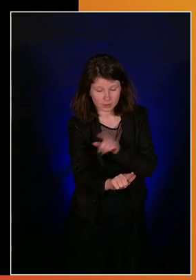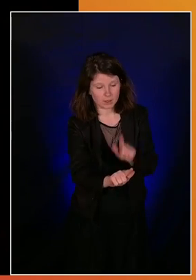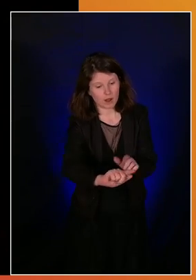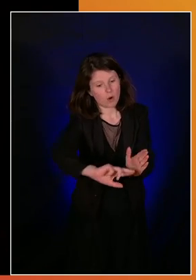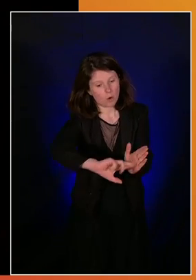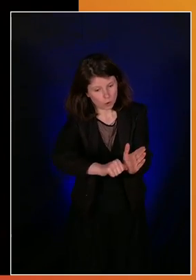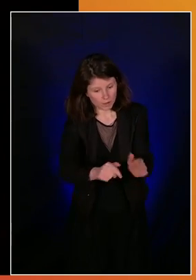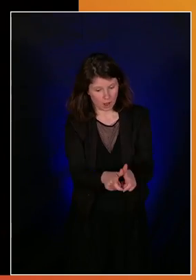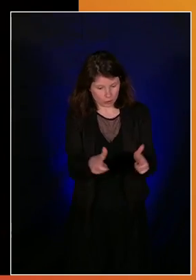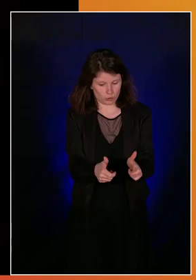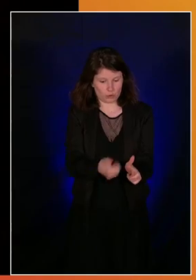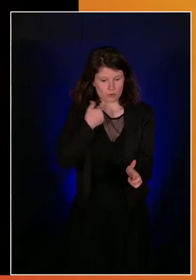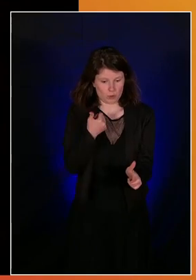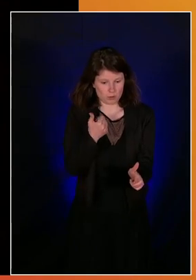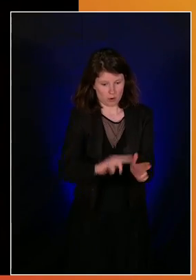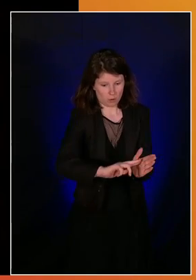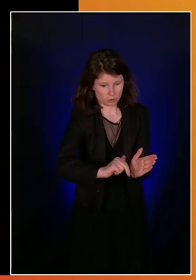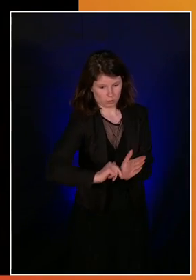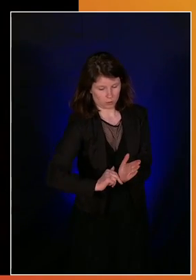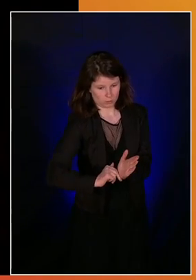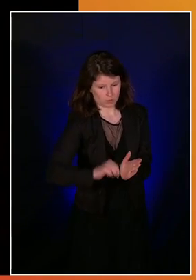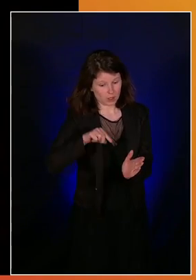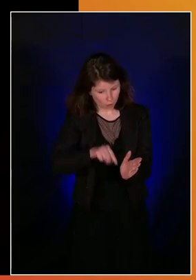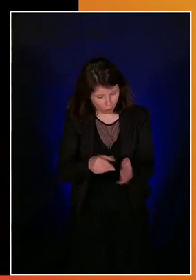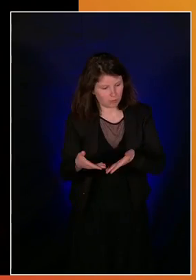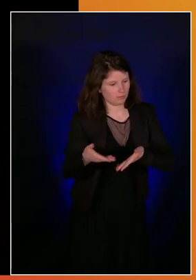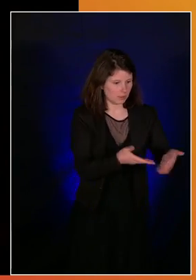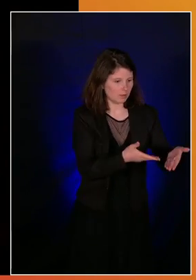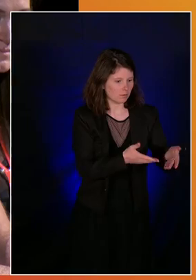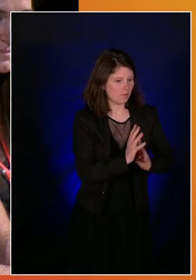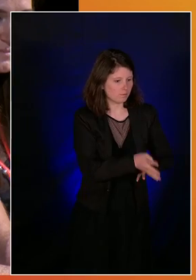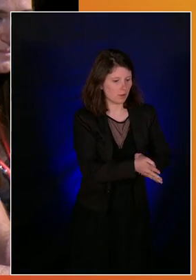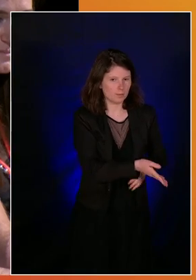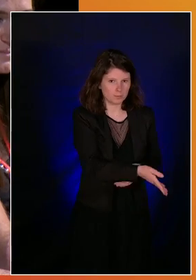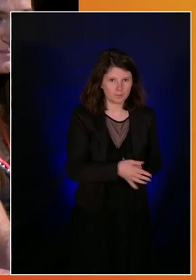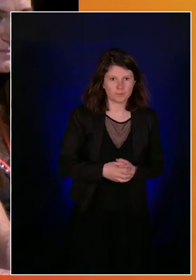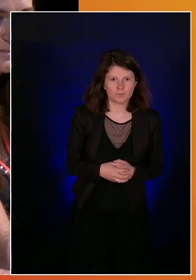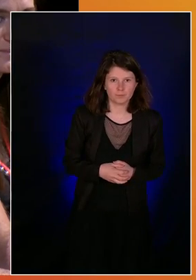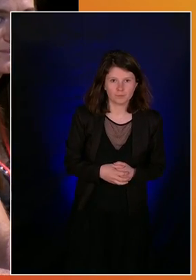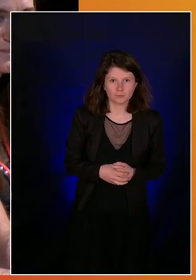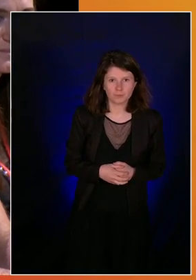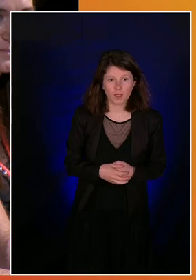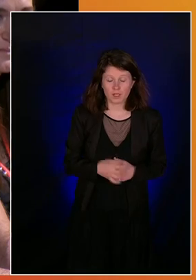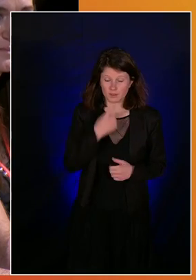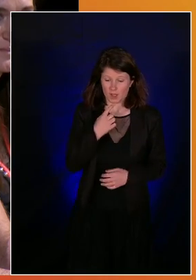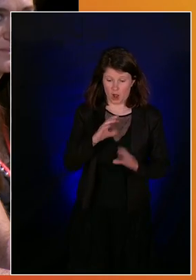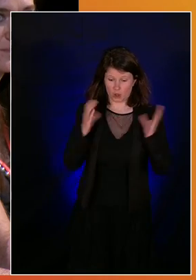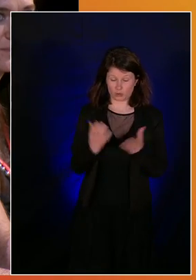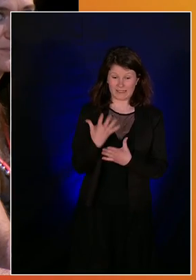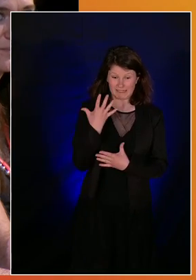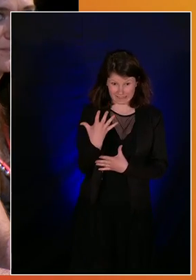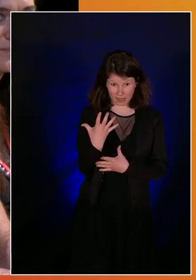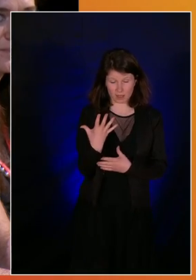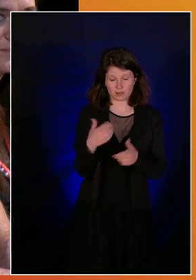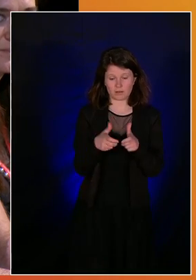entrepreneurs qui livrent les courses en vélo cargo il y a donc bien c niveaux de sous-traitance